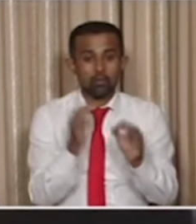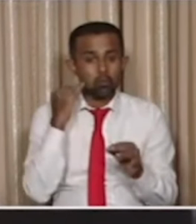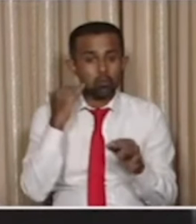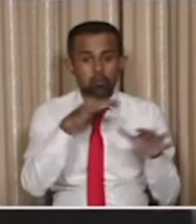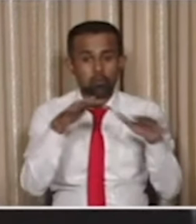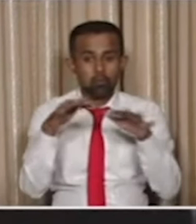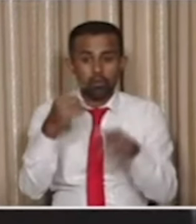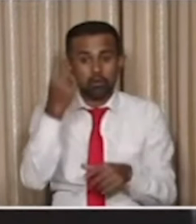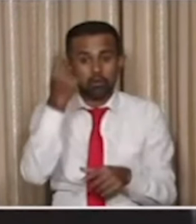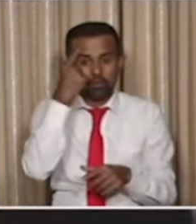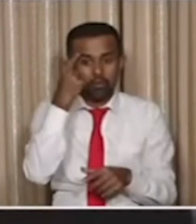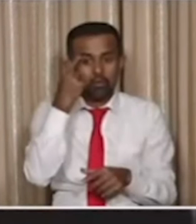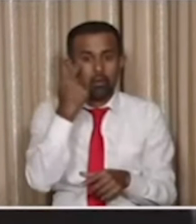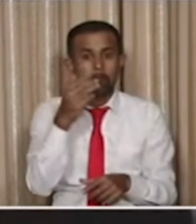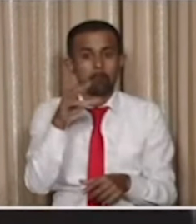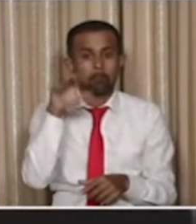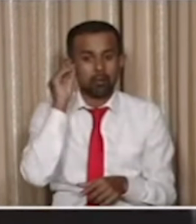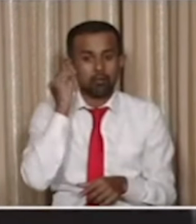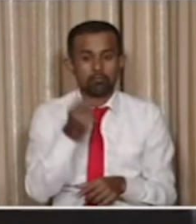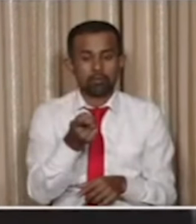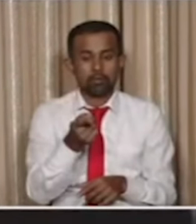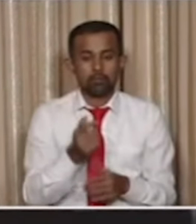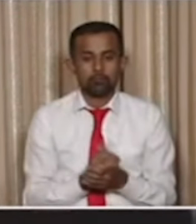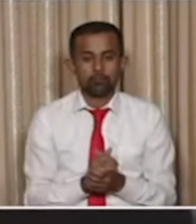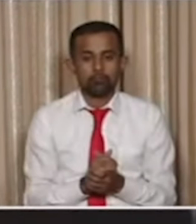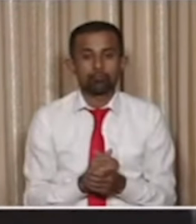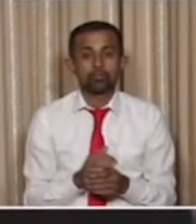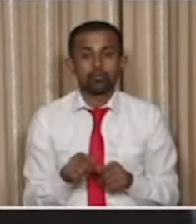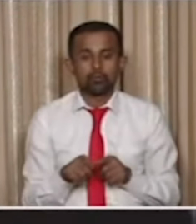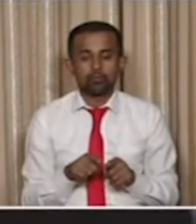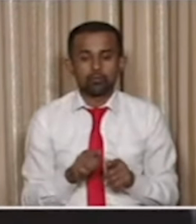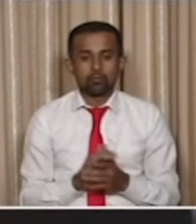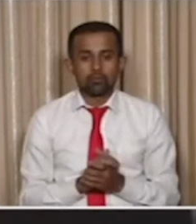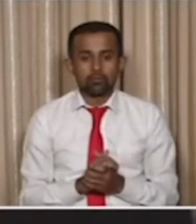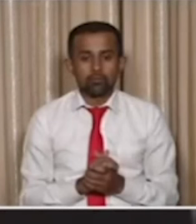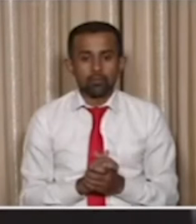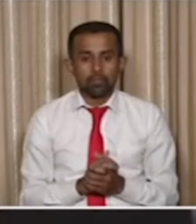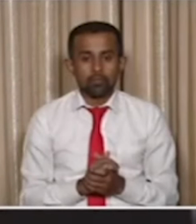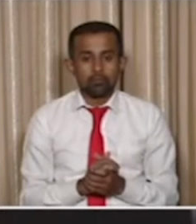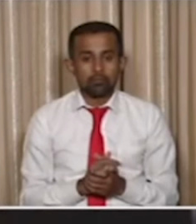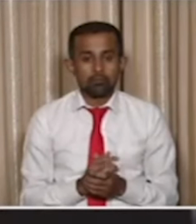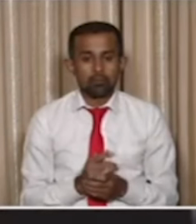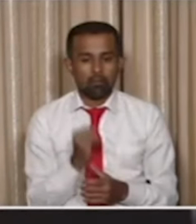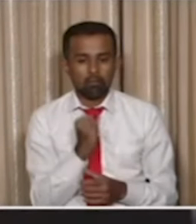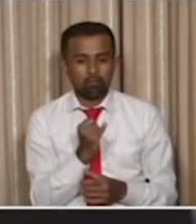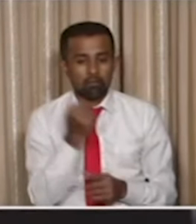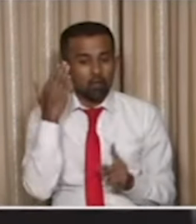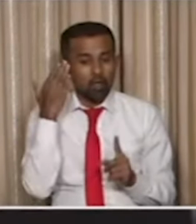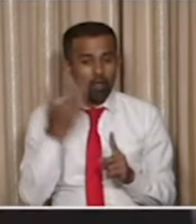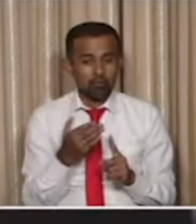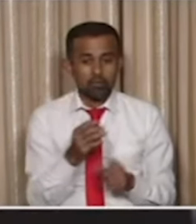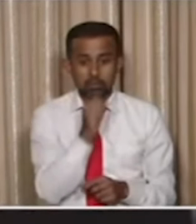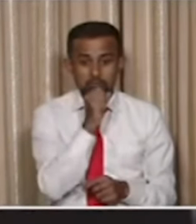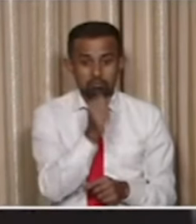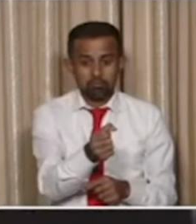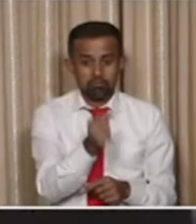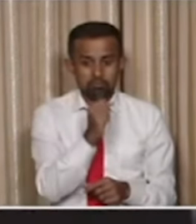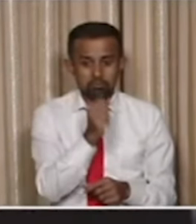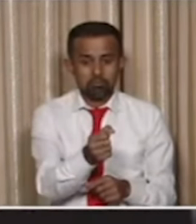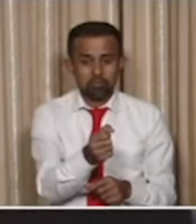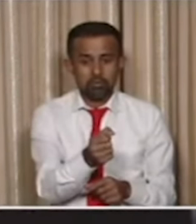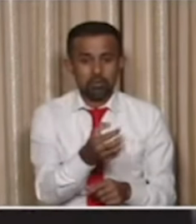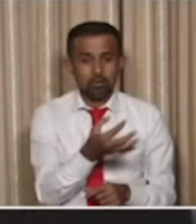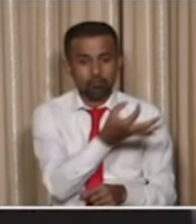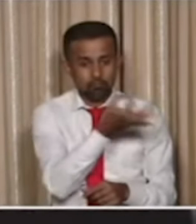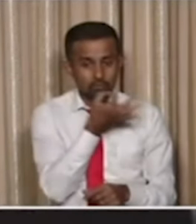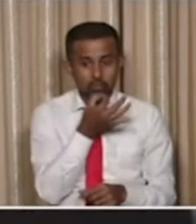ජනතාවගේ සිත් තුළ තැම්පත් වෙන්නේ. ඒ වගේම මූලාසනාරූඪ මන්ත්‍රීතුමනි මේ දුෂ්ට අරමුණකින් තමයි මේ මාධ්‍ය හමු පවත්වන්නේ. මේ